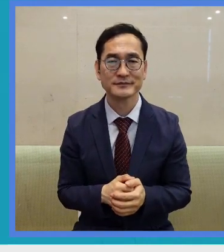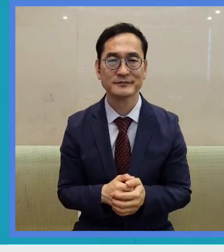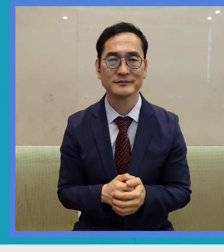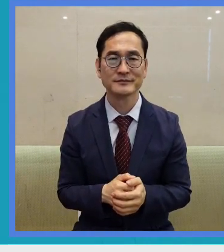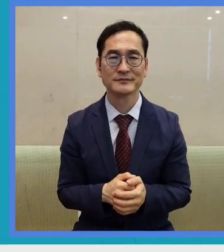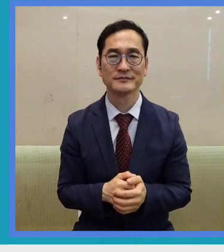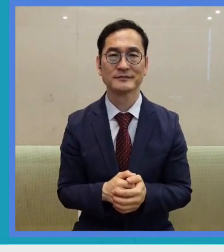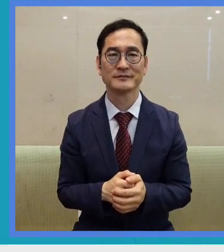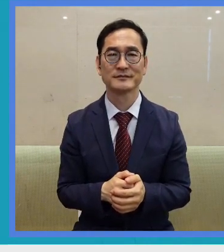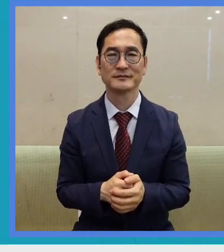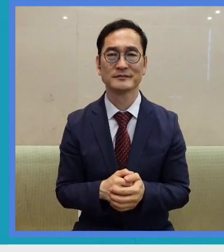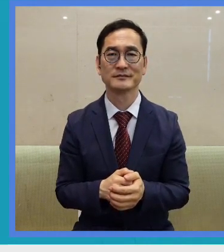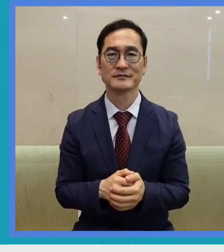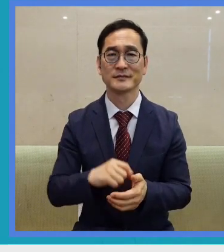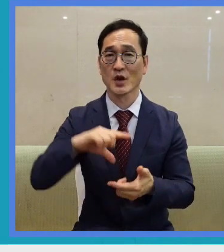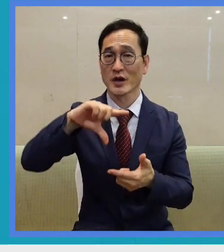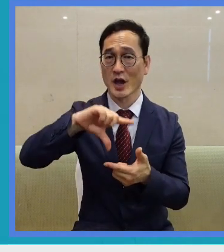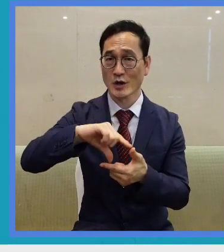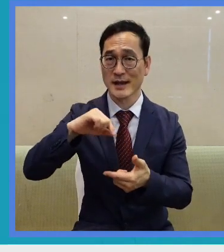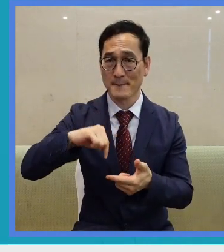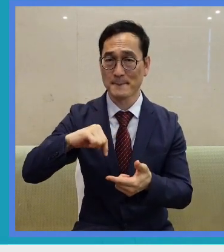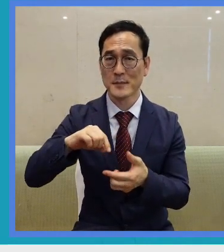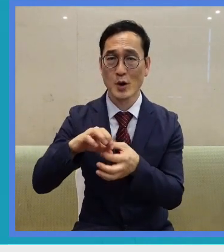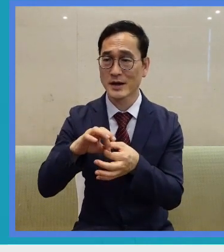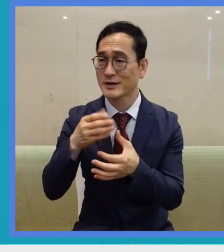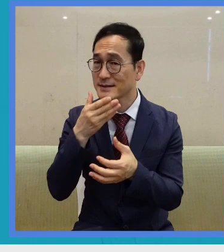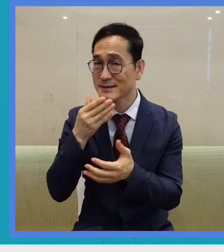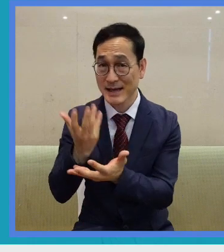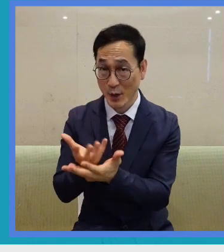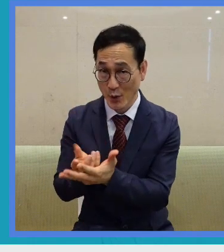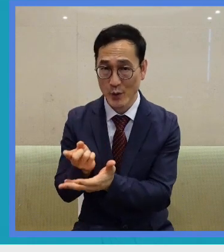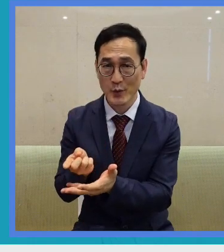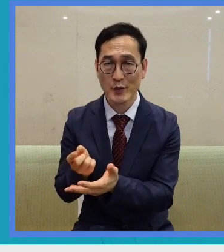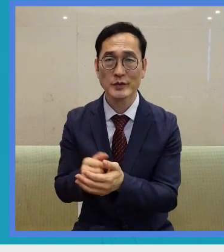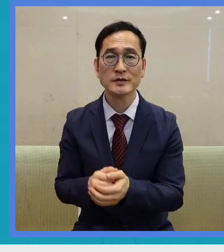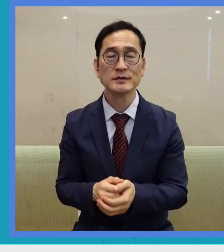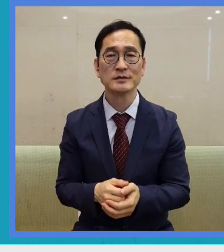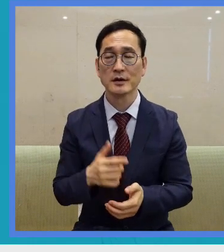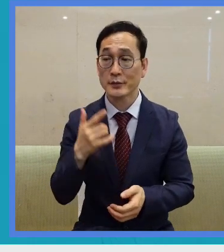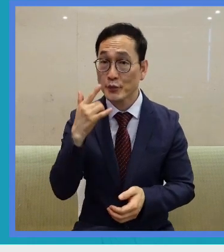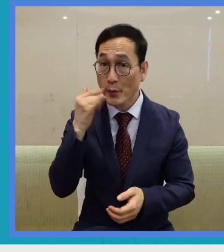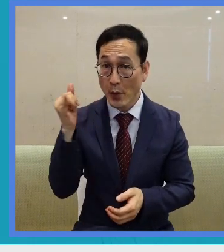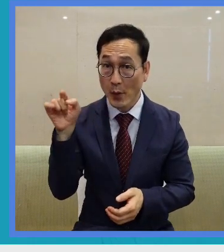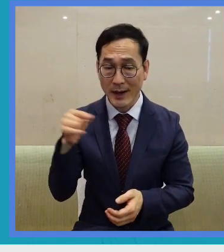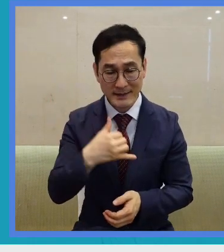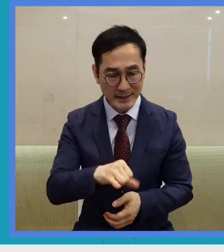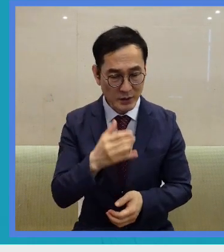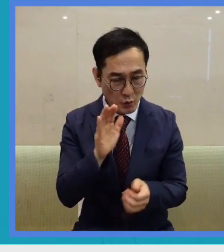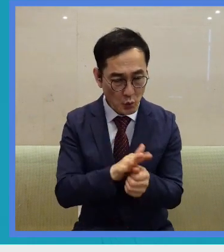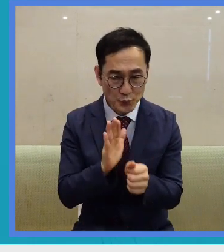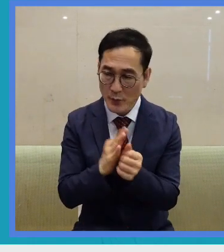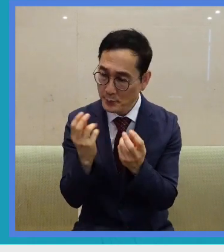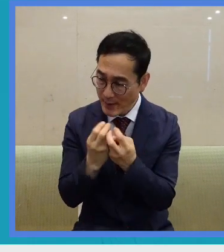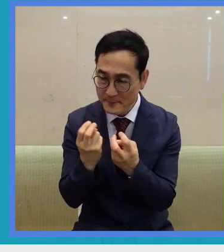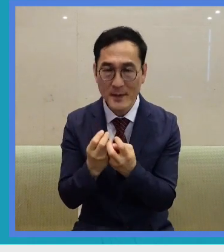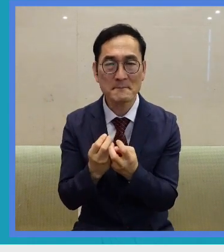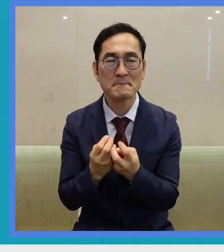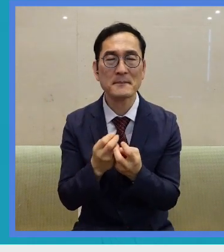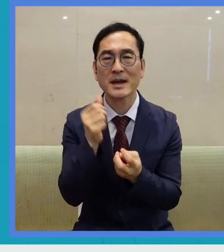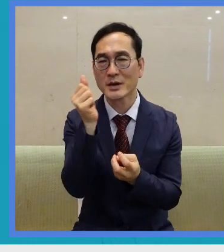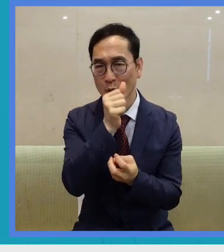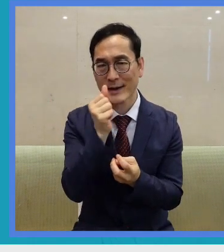경상남도 광역정신건강복지센터에서 가지고 온 자료인데 보시면은 역시나 부모가 어떻게 자녀를 도울 수 있는지에